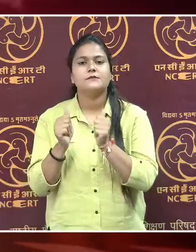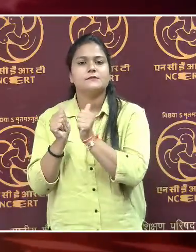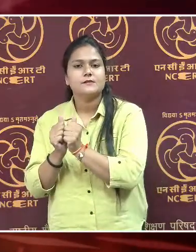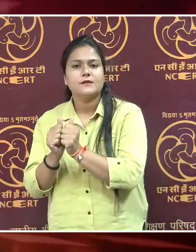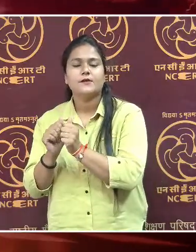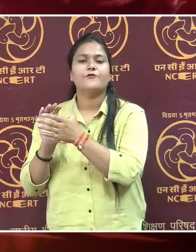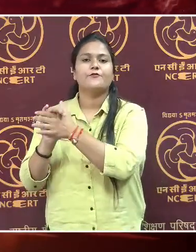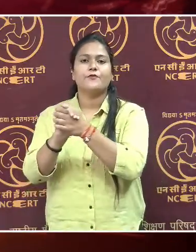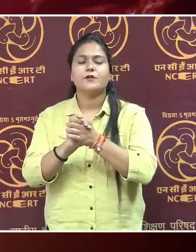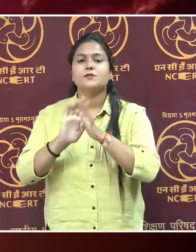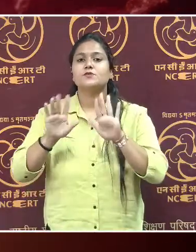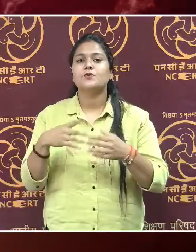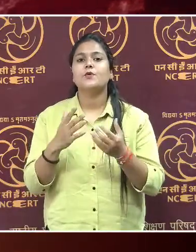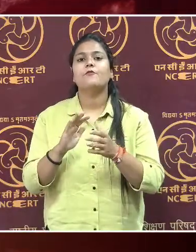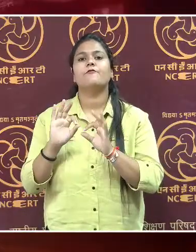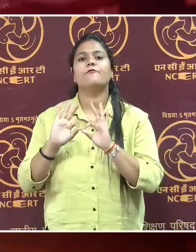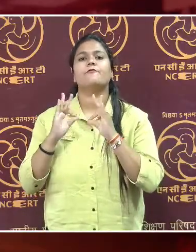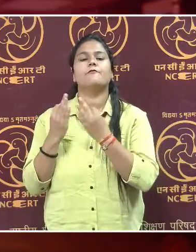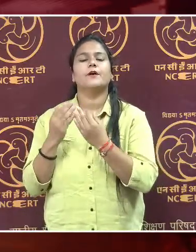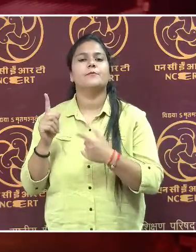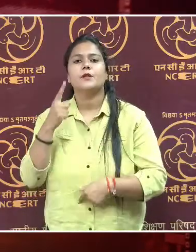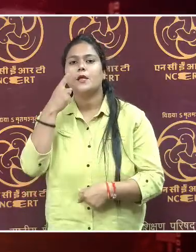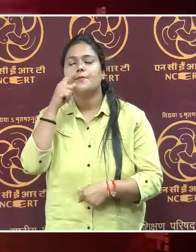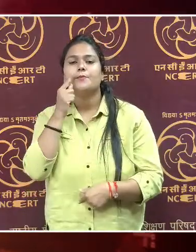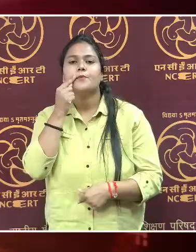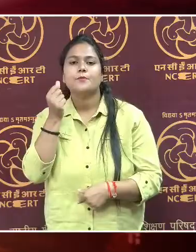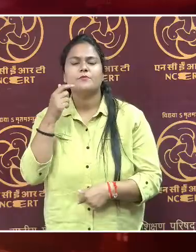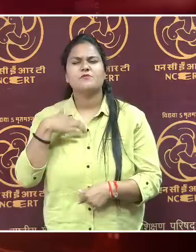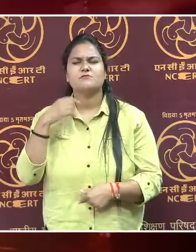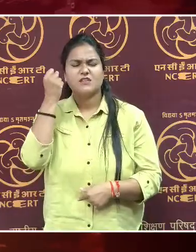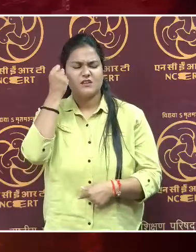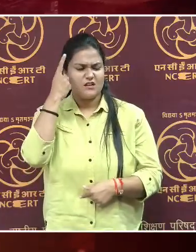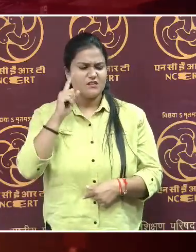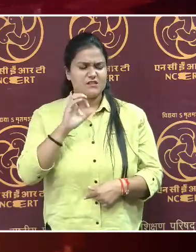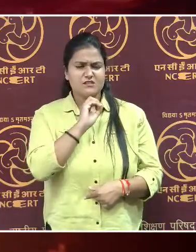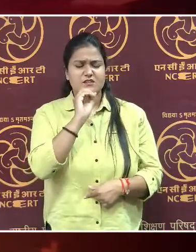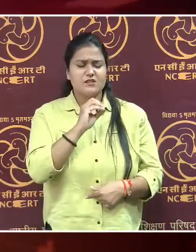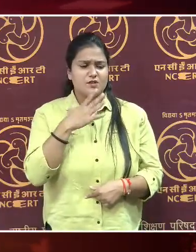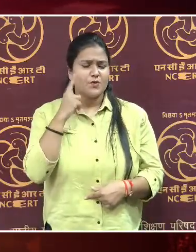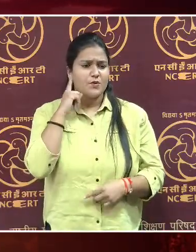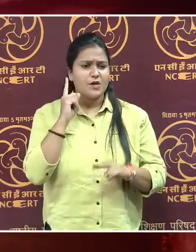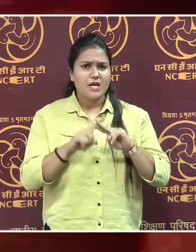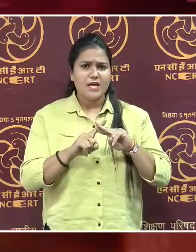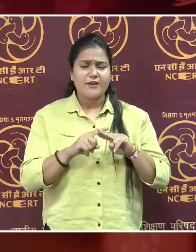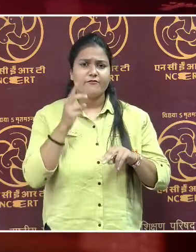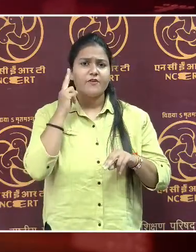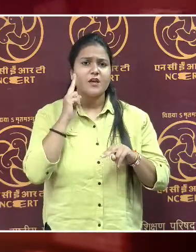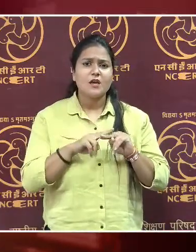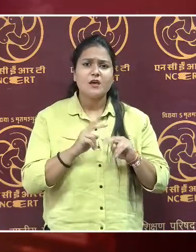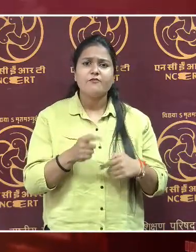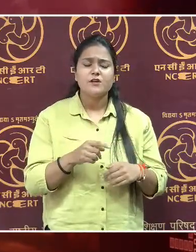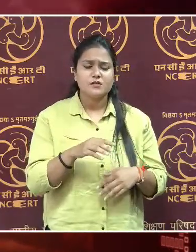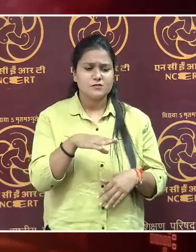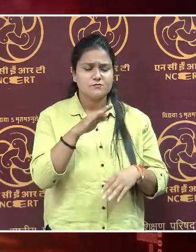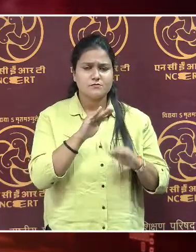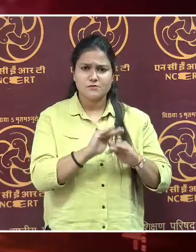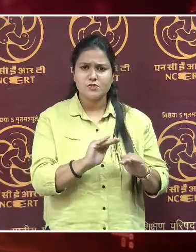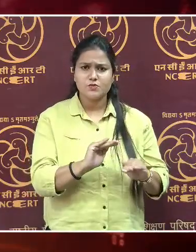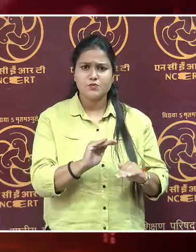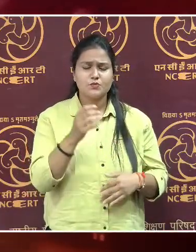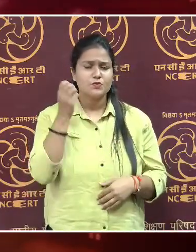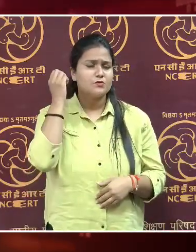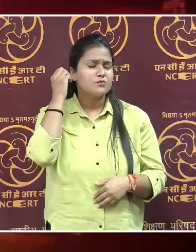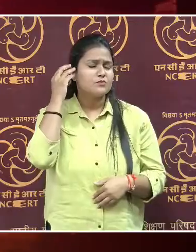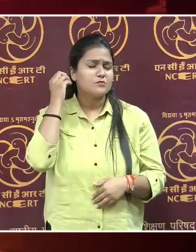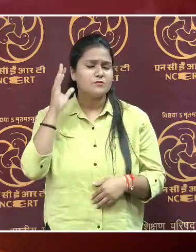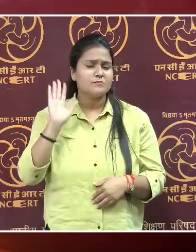बार पेरेंट्स को भी ये समझने में दिक्कत होती है कि बच्चा अगर सुन नहीं पा रहा है तो उसकी भाषाई